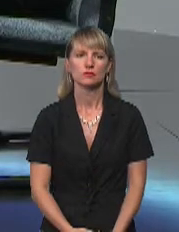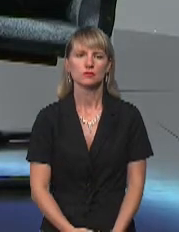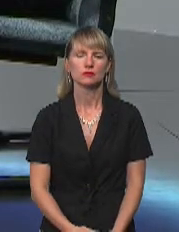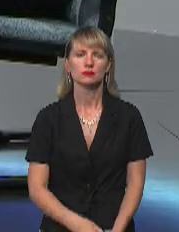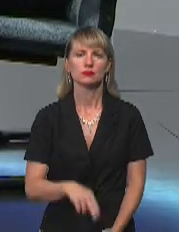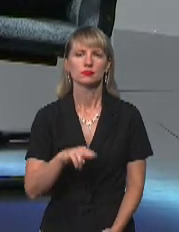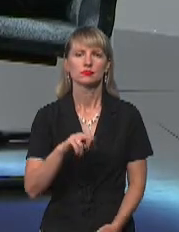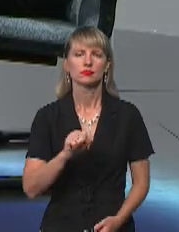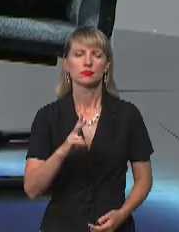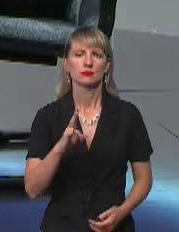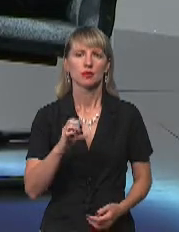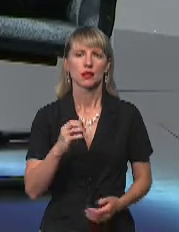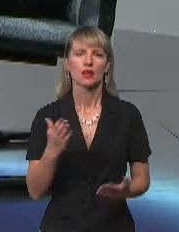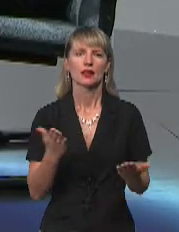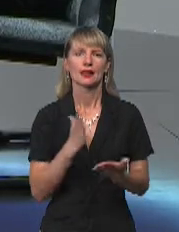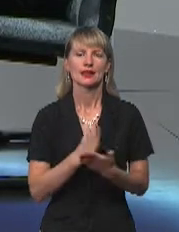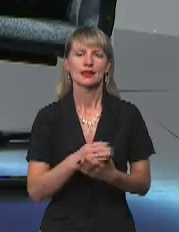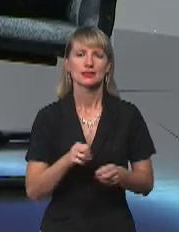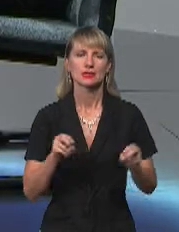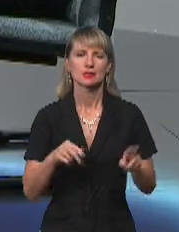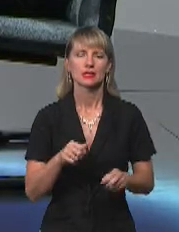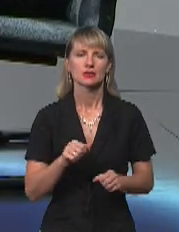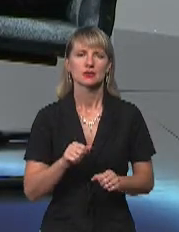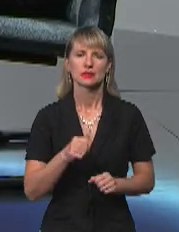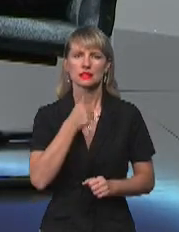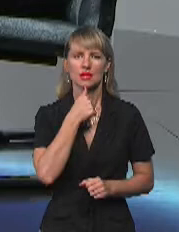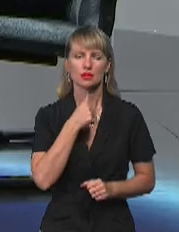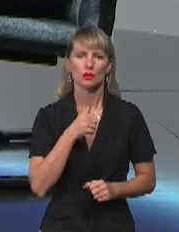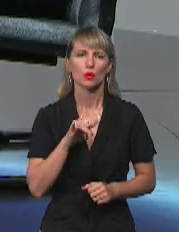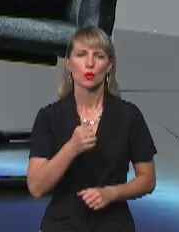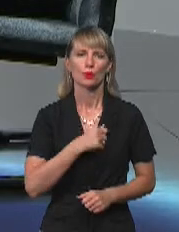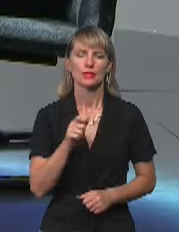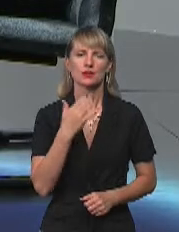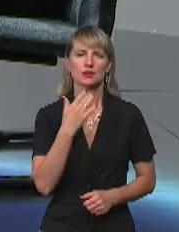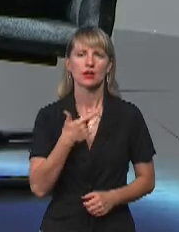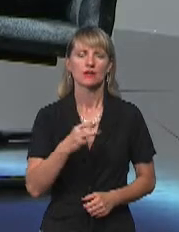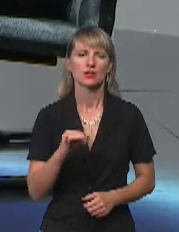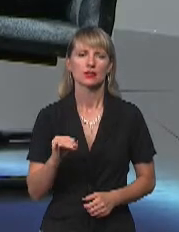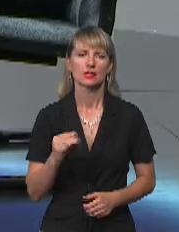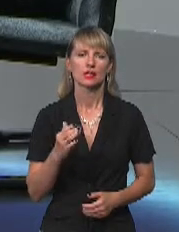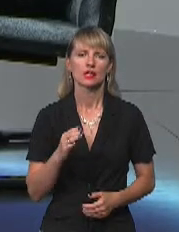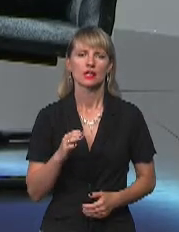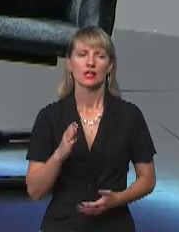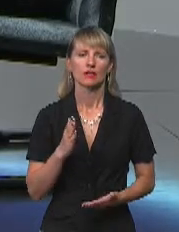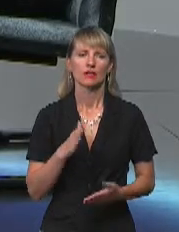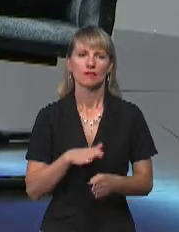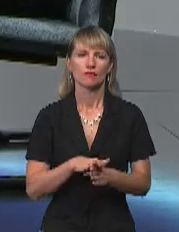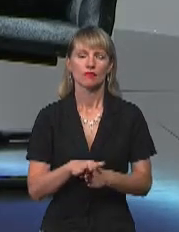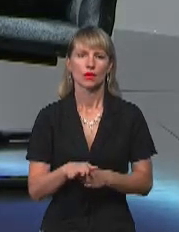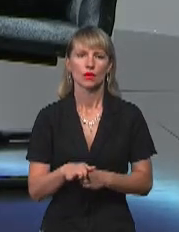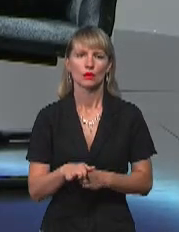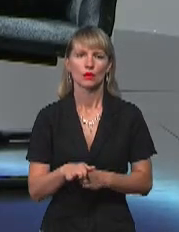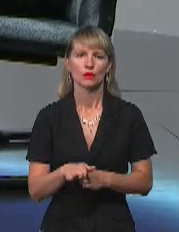Пане Анатолій, які є спецзасоби у бійців Національної гвардії України? Військовослужбовці Національної гвардії України виконують завдання з